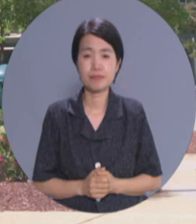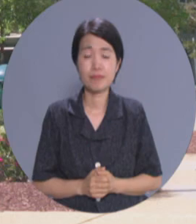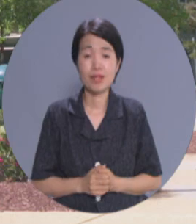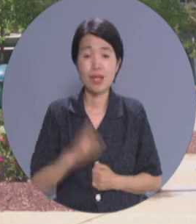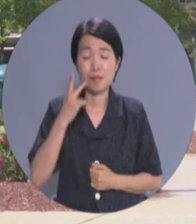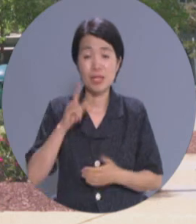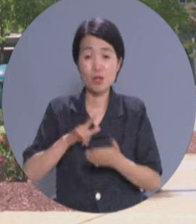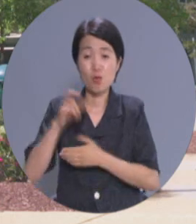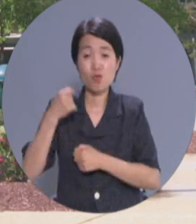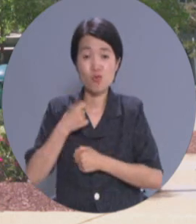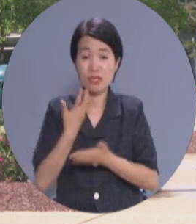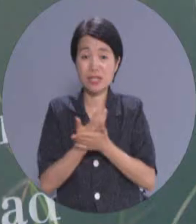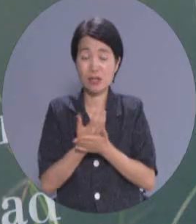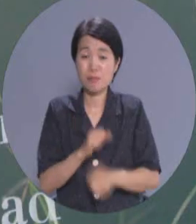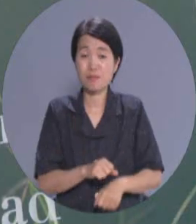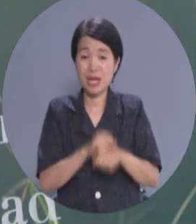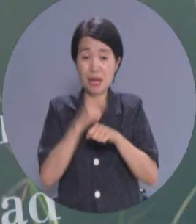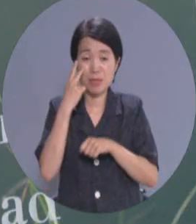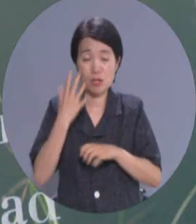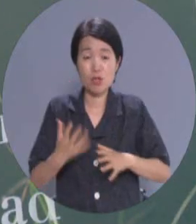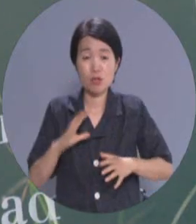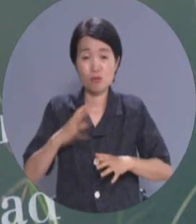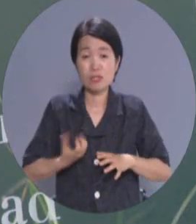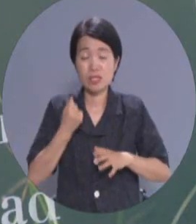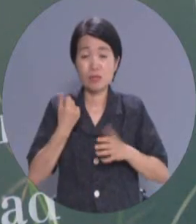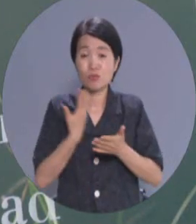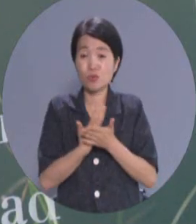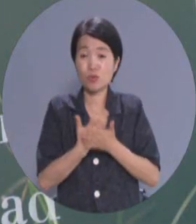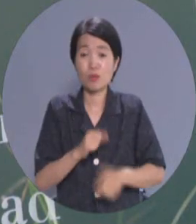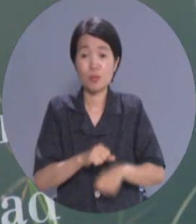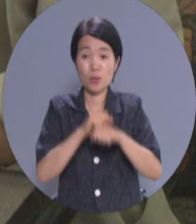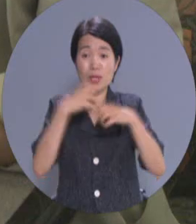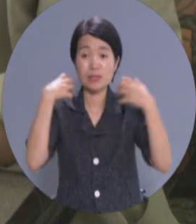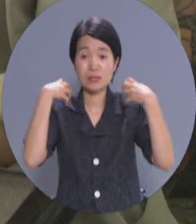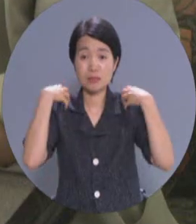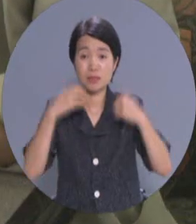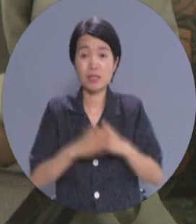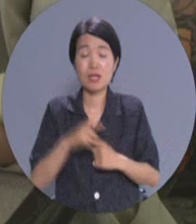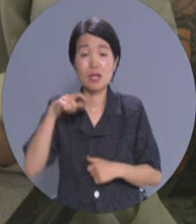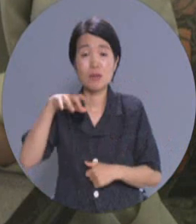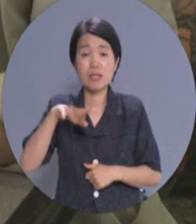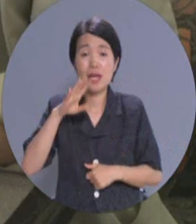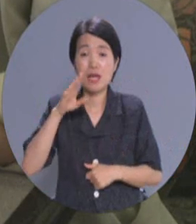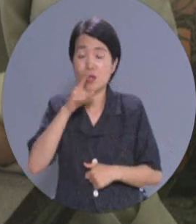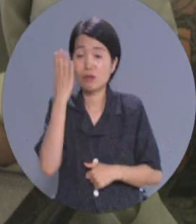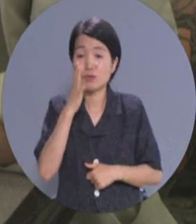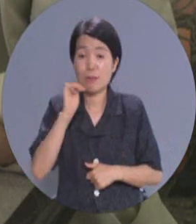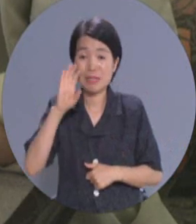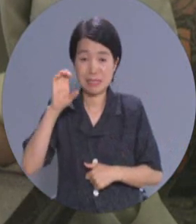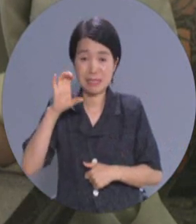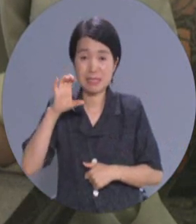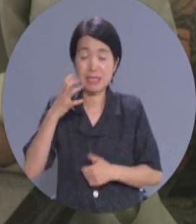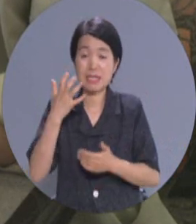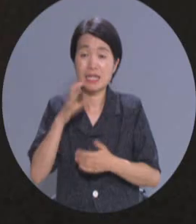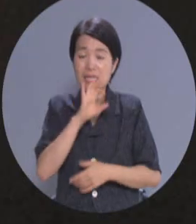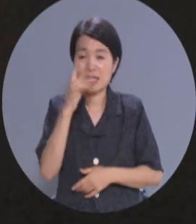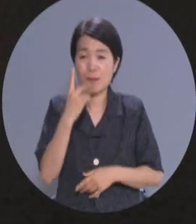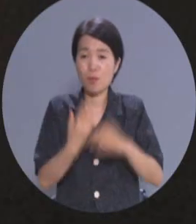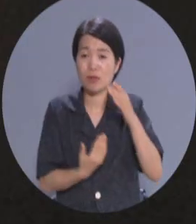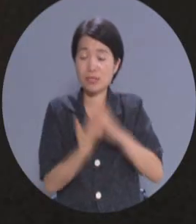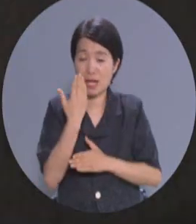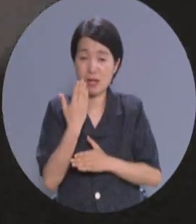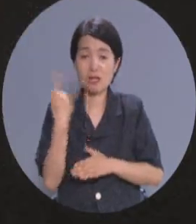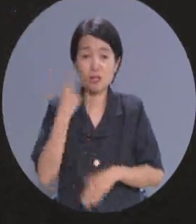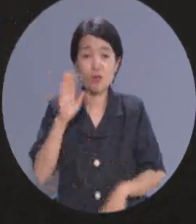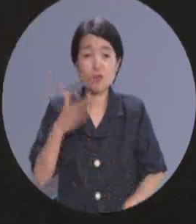미 공군자료가 보관되어 있는 미국 국민 문서 보관청입니다 이곳에서 MBC 취재진이 입수한 이아포 사건